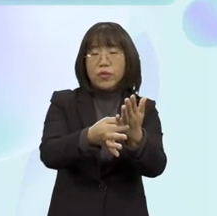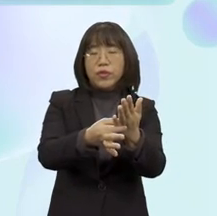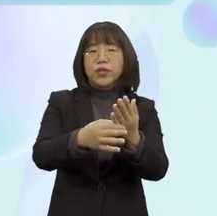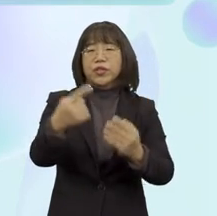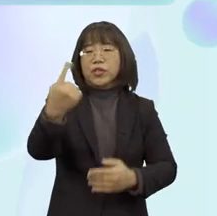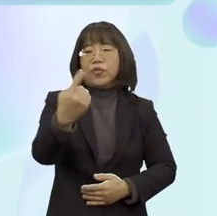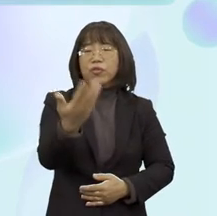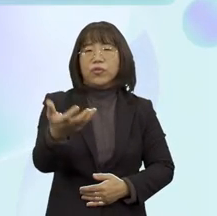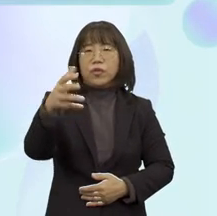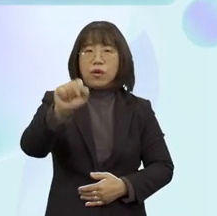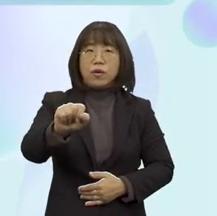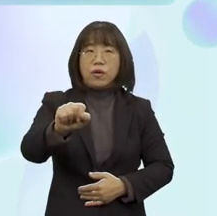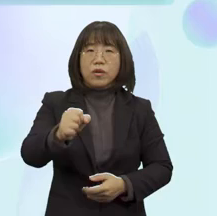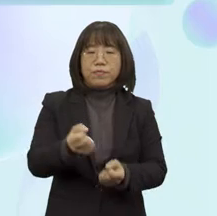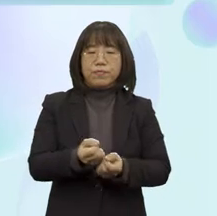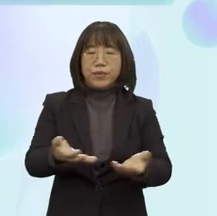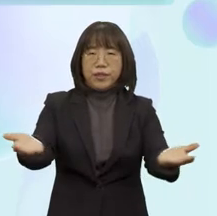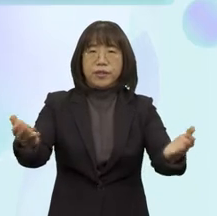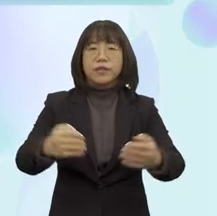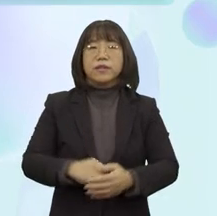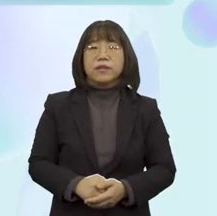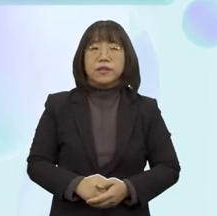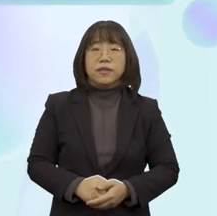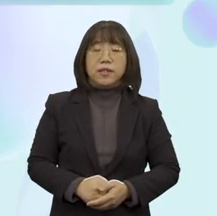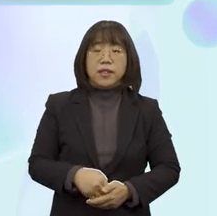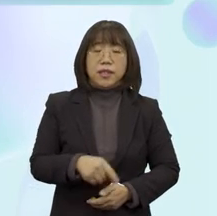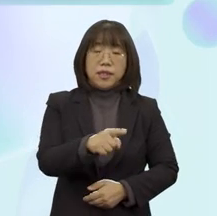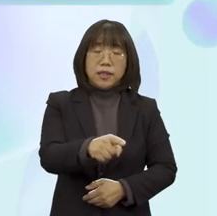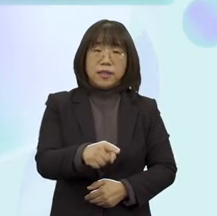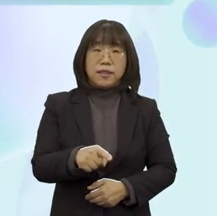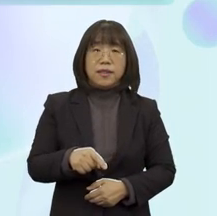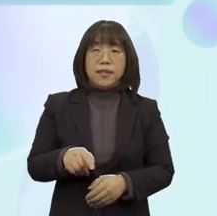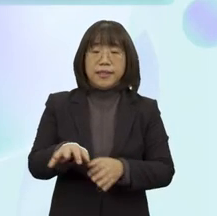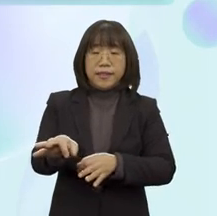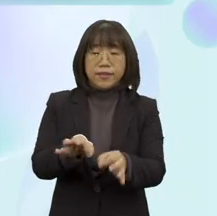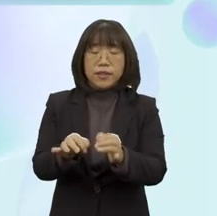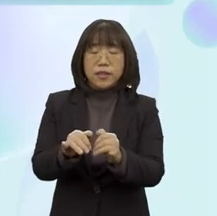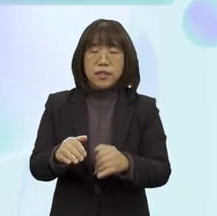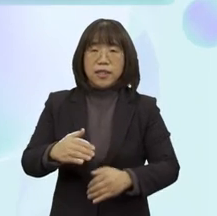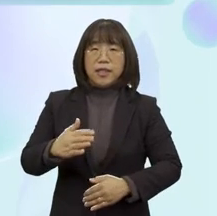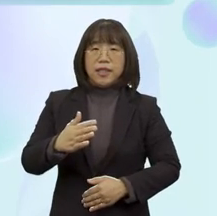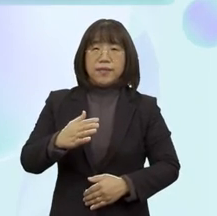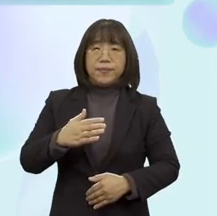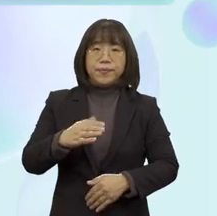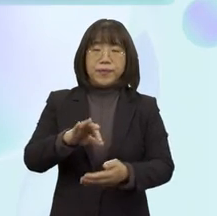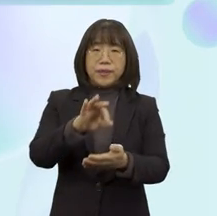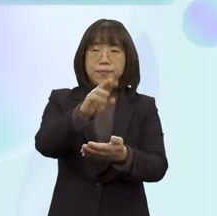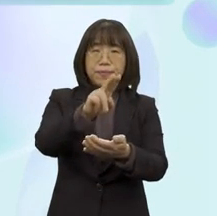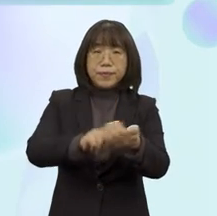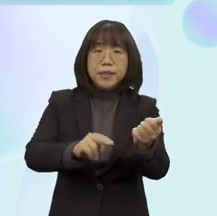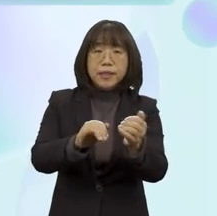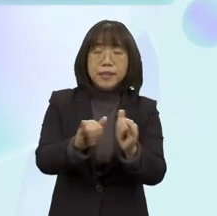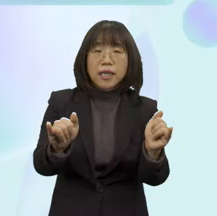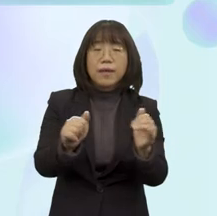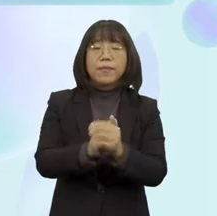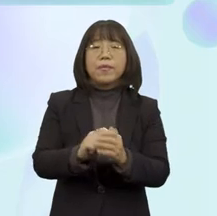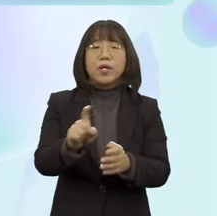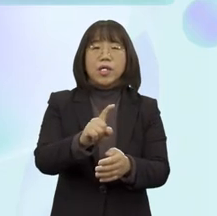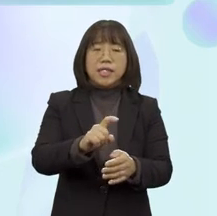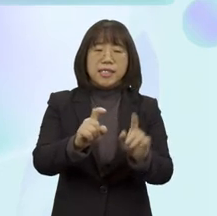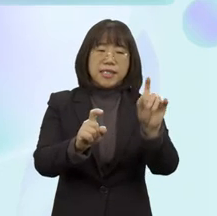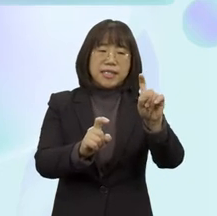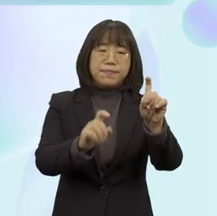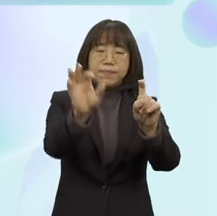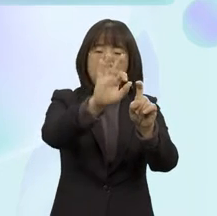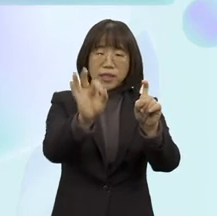발행했습니다 소비자는 10만원 상품권을 10% 할인된 9만 원에 구입할 수 있고 참여 업소 해서